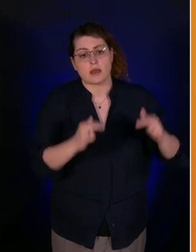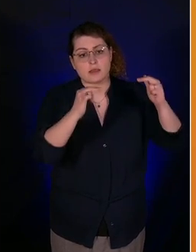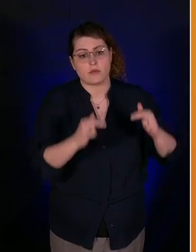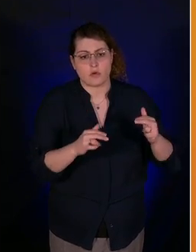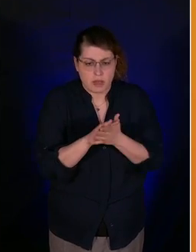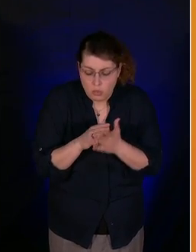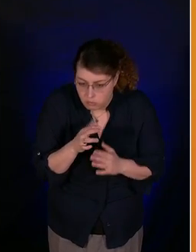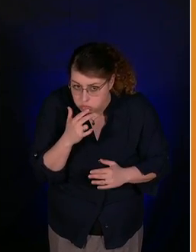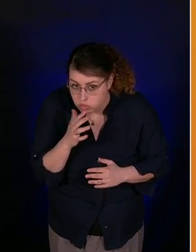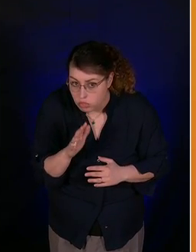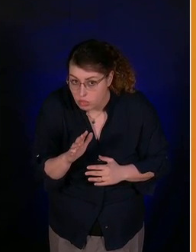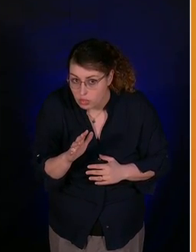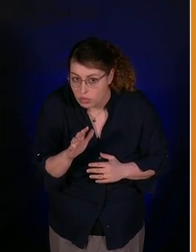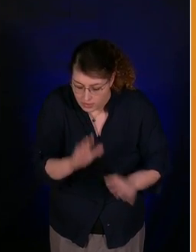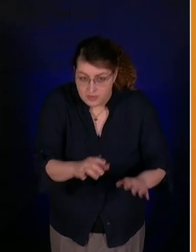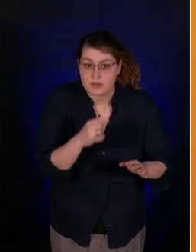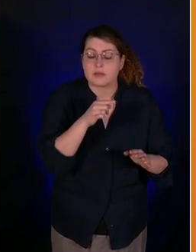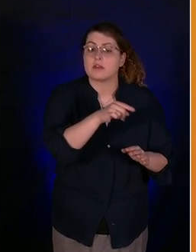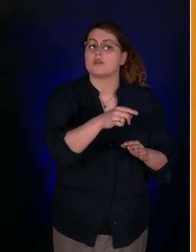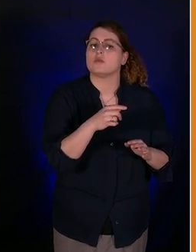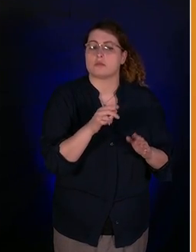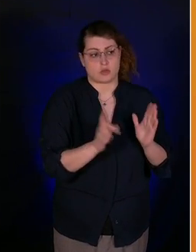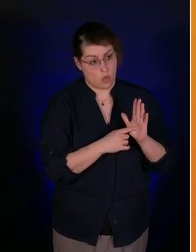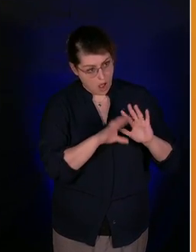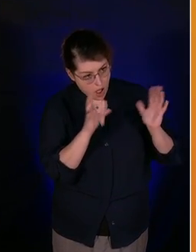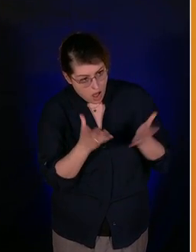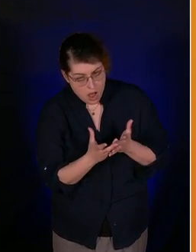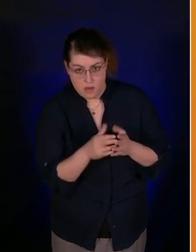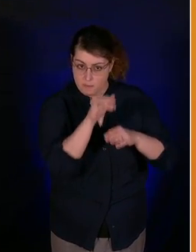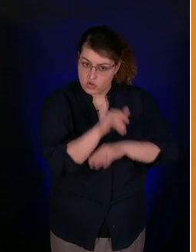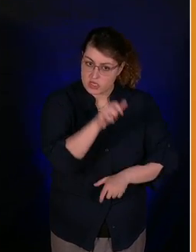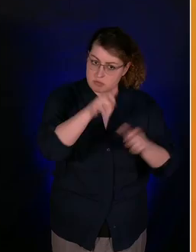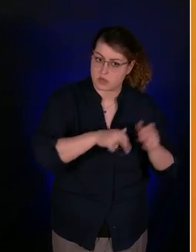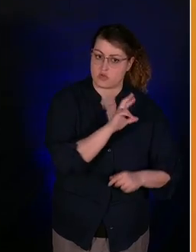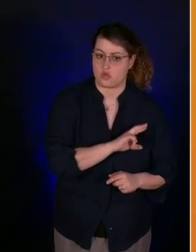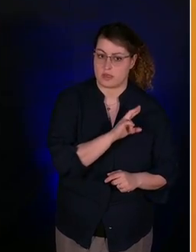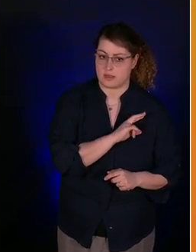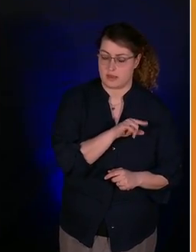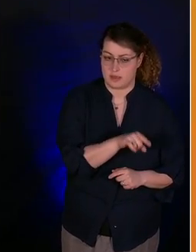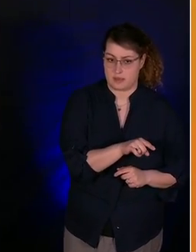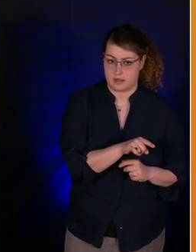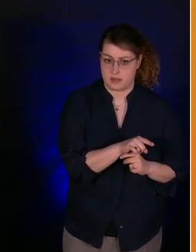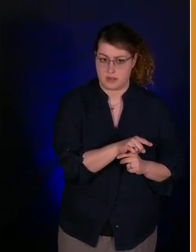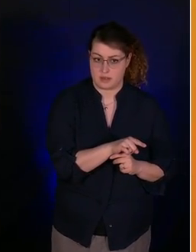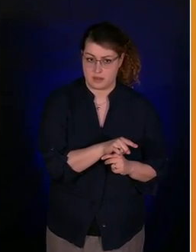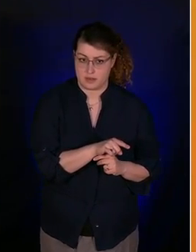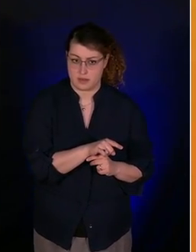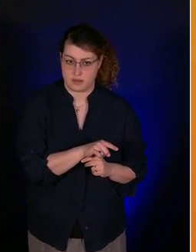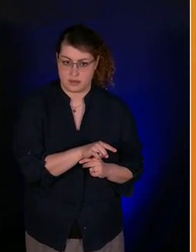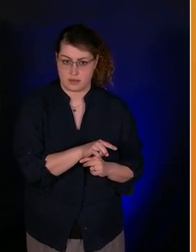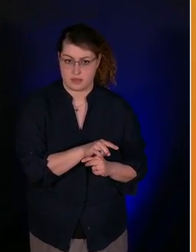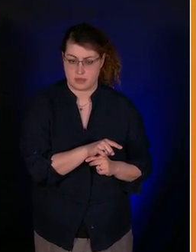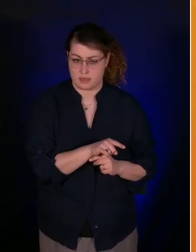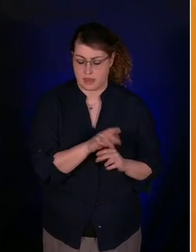Désolé. Ces droits, parce qu'ils sont définis, protègent les retraités et se retrouvent avec un niveau. Ouh là là.